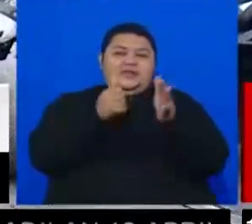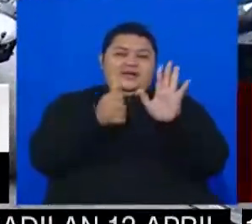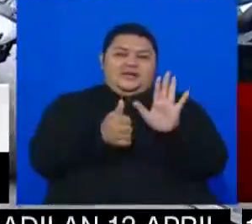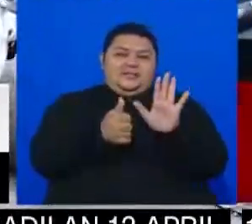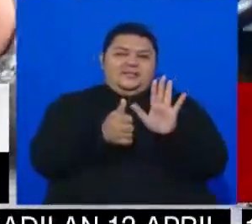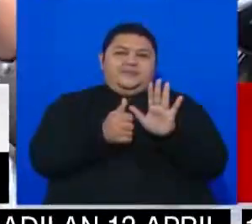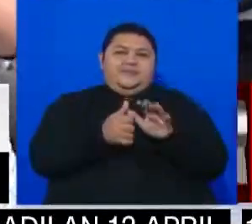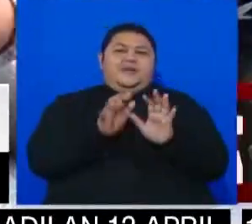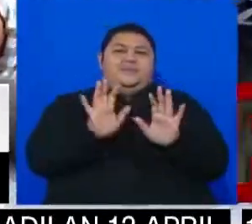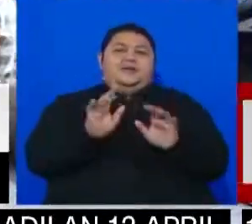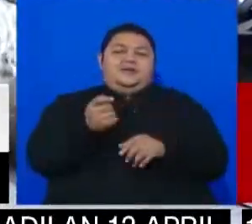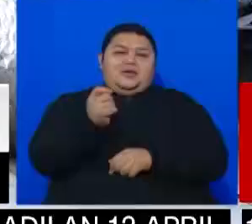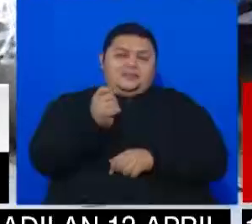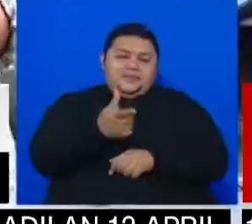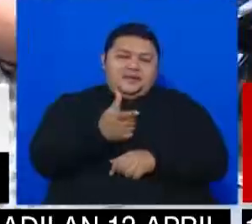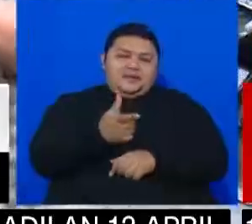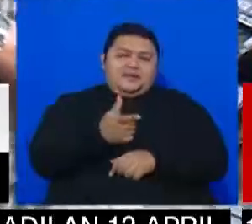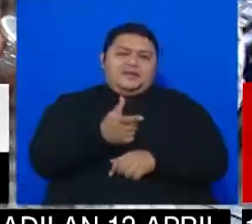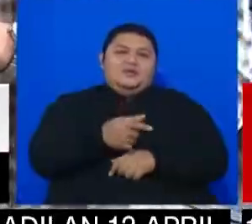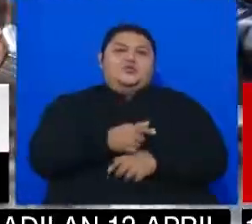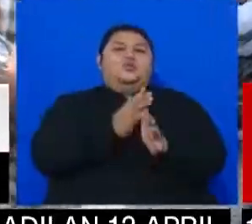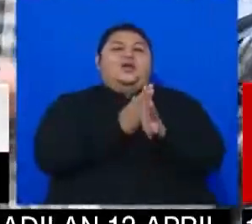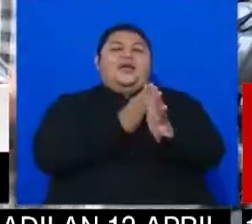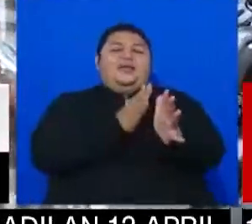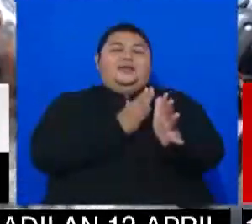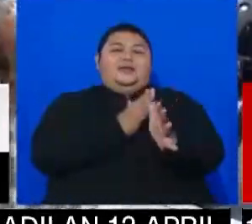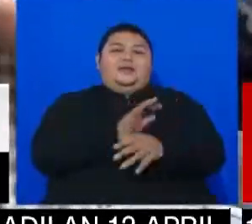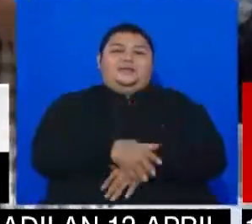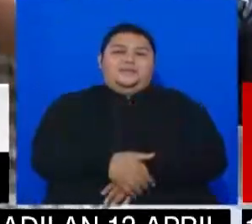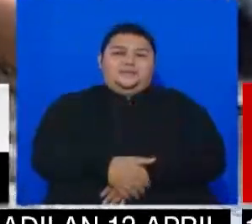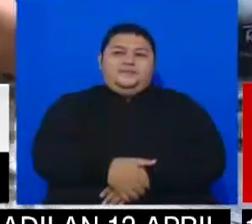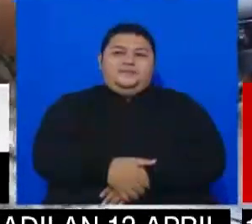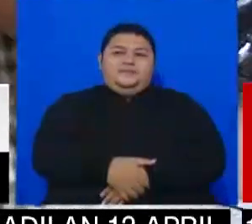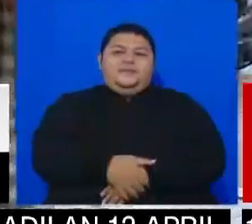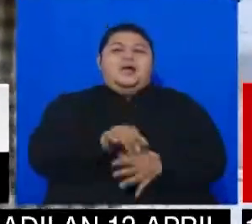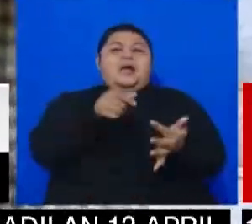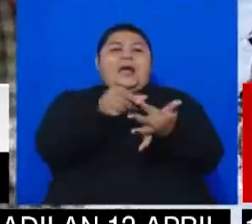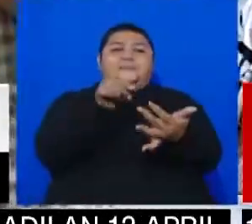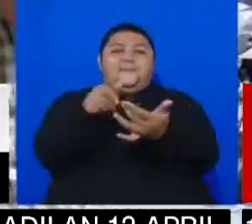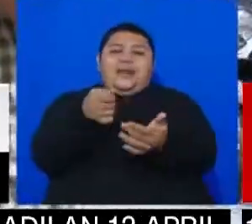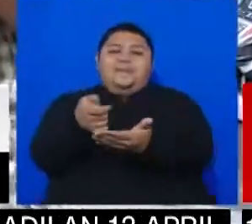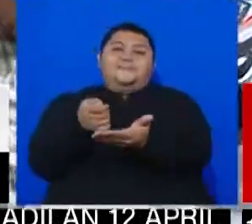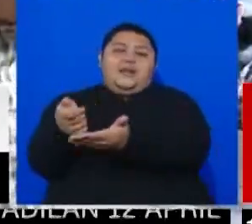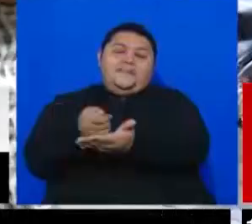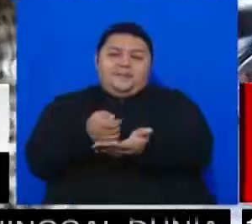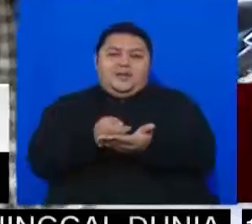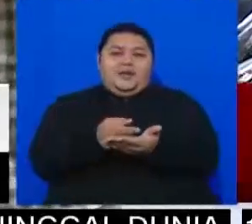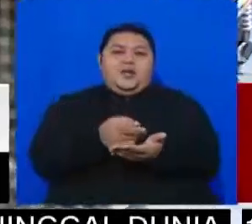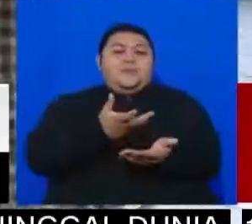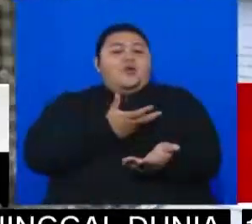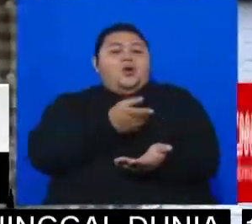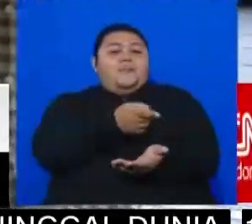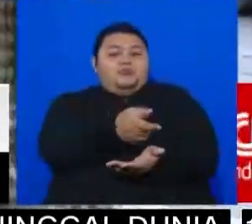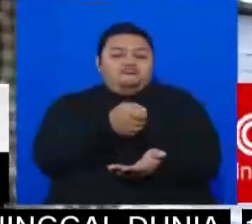ini para pelanggan sudah mulai datang ke angkringan. Jadi teknisnya mereka adalah mengambil menu makanan yang akan mereka makan